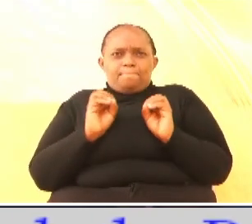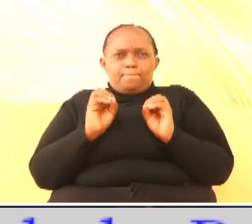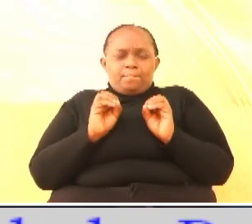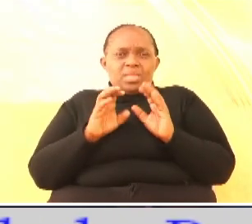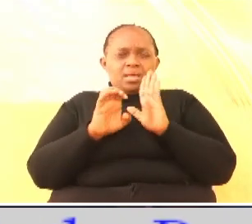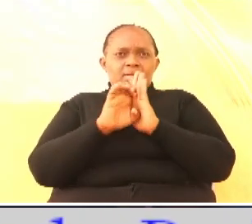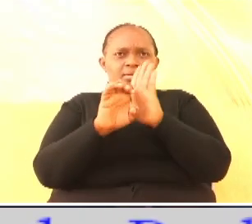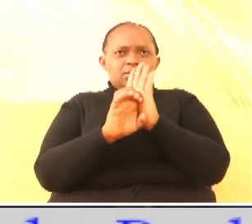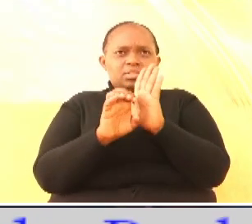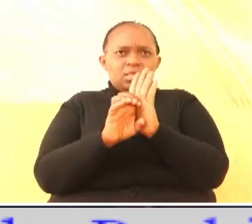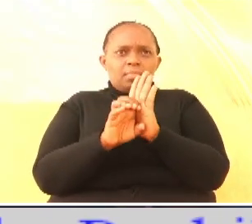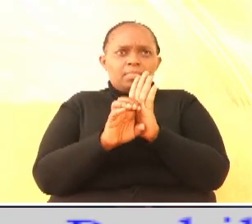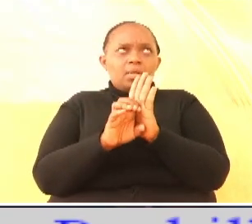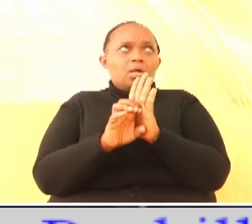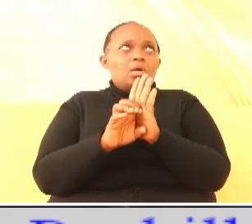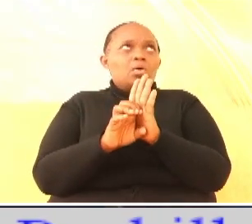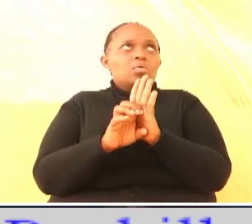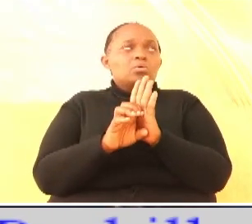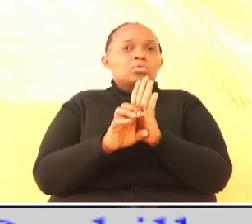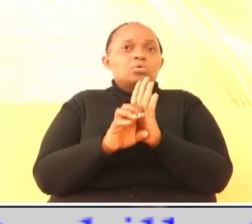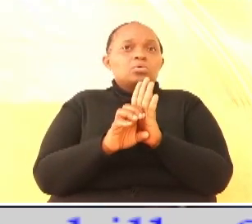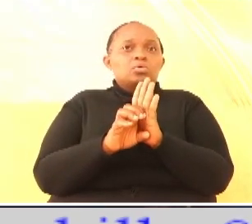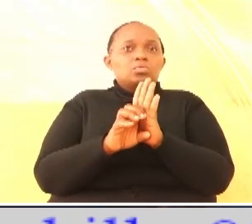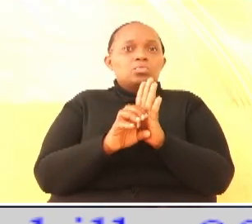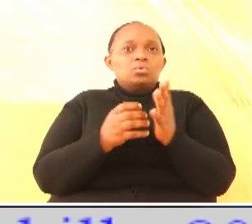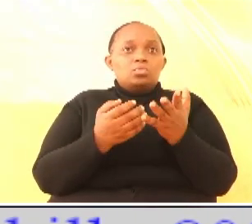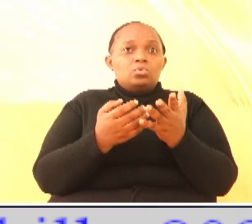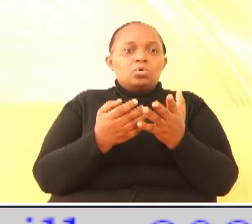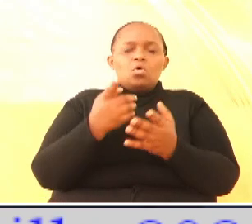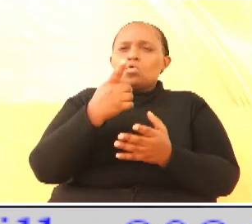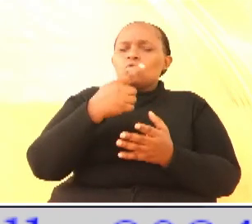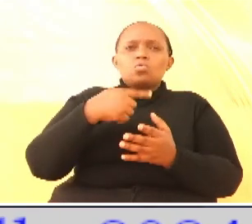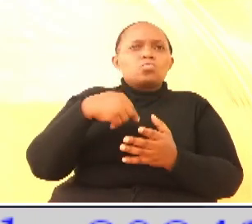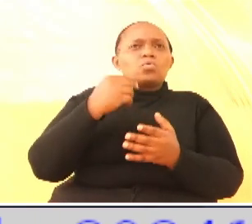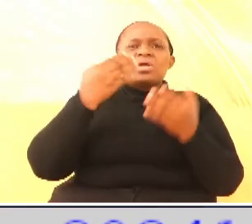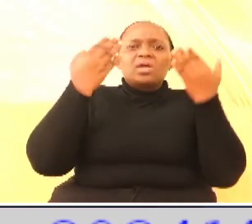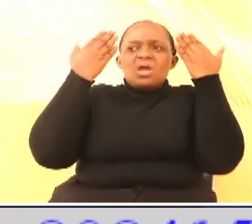For example, hatukuwa tunaamini ni nini hutendeka mtu akifa.